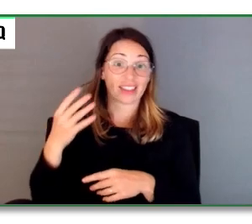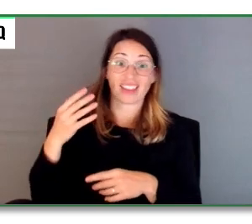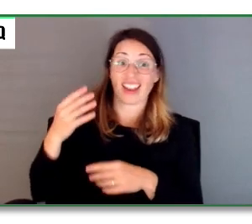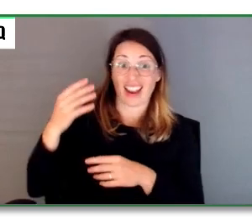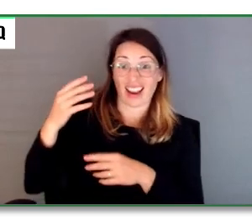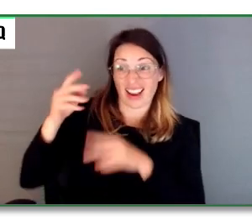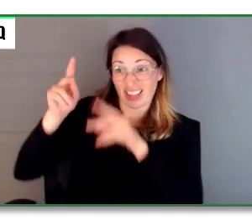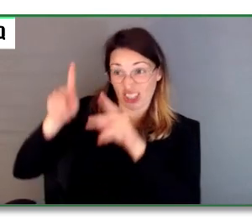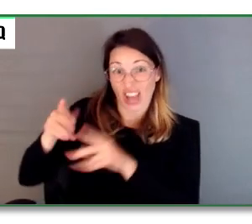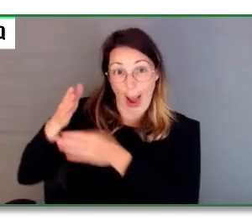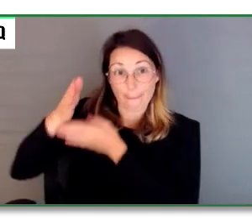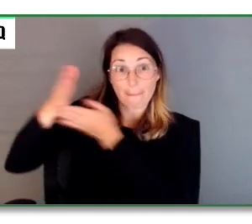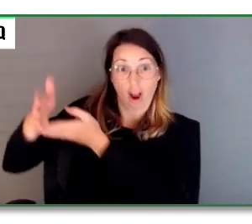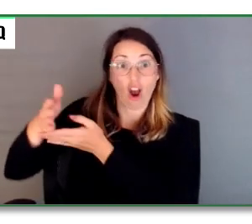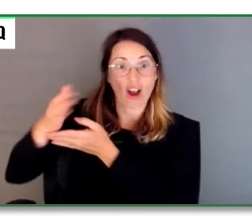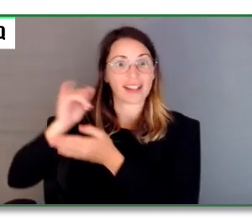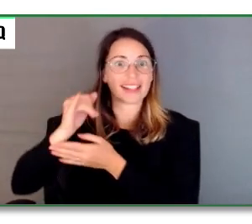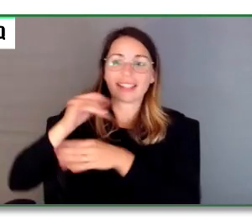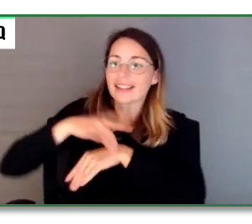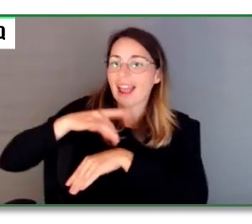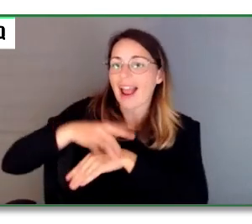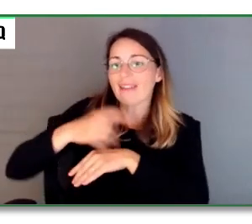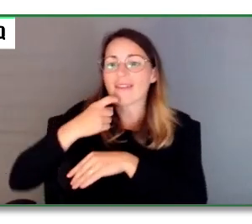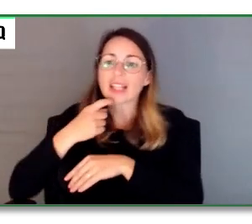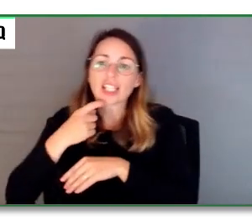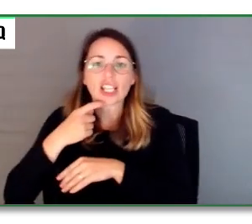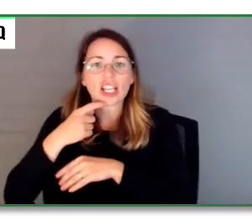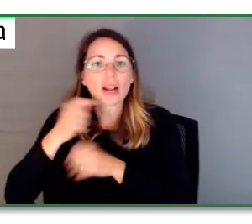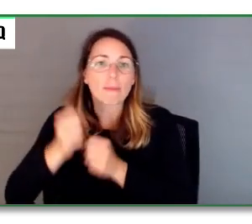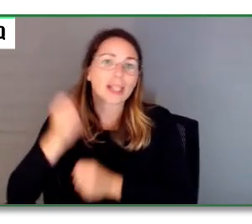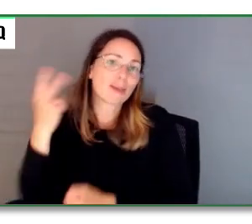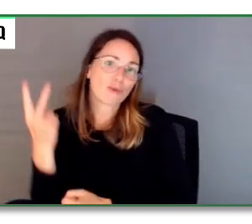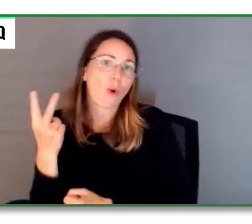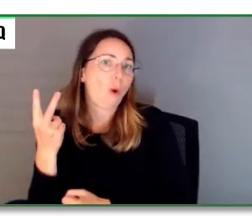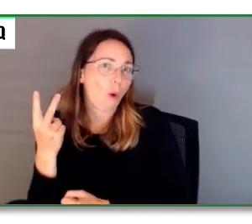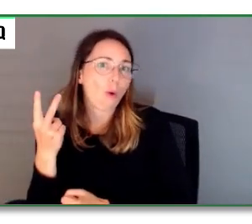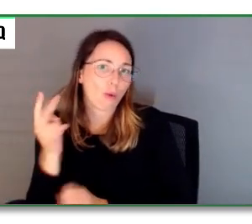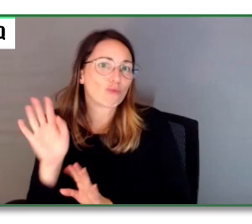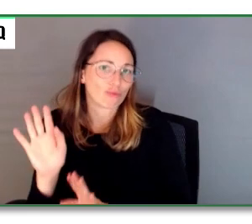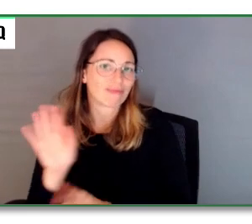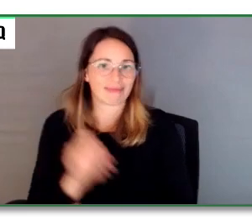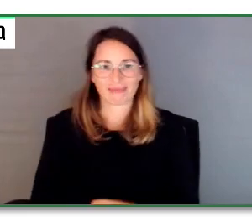facile, peut-être à 2 Sherpas. Donc, pour le moment,